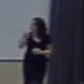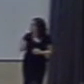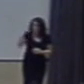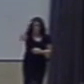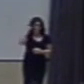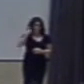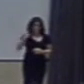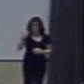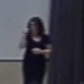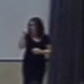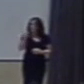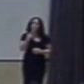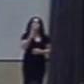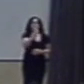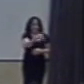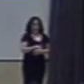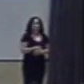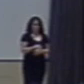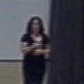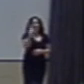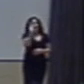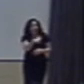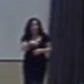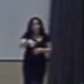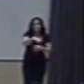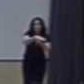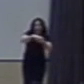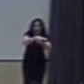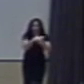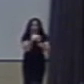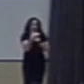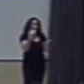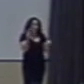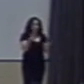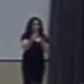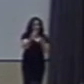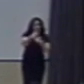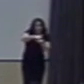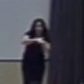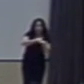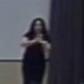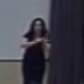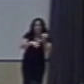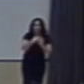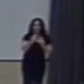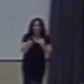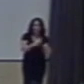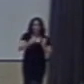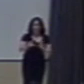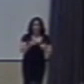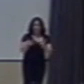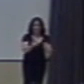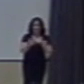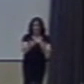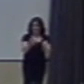aquest últim any. Sí que hi ha un espai buit que comença a bullir i que dona realment moltes opcions, vull dir, perquè és on hi